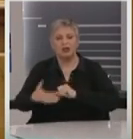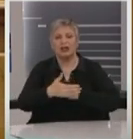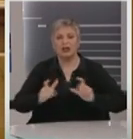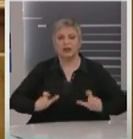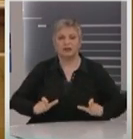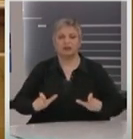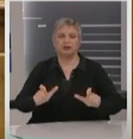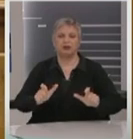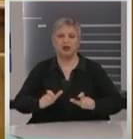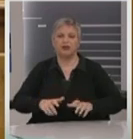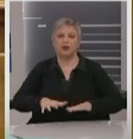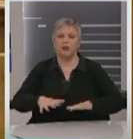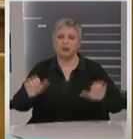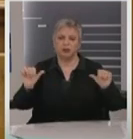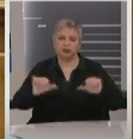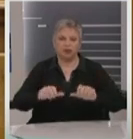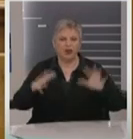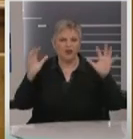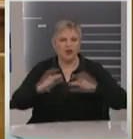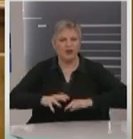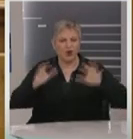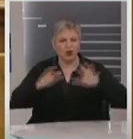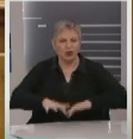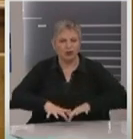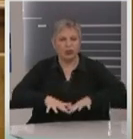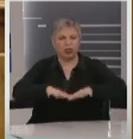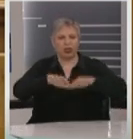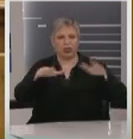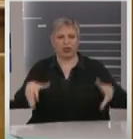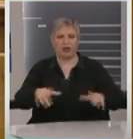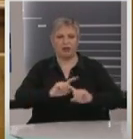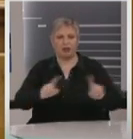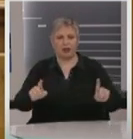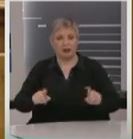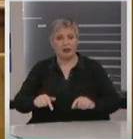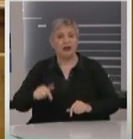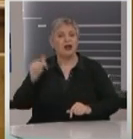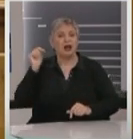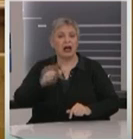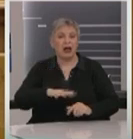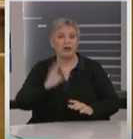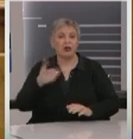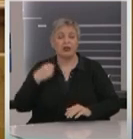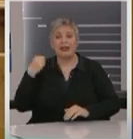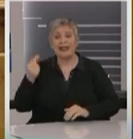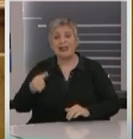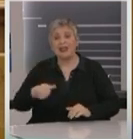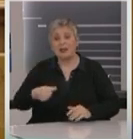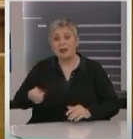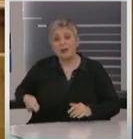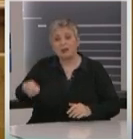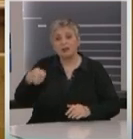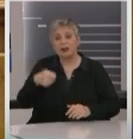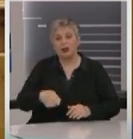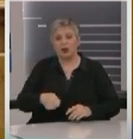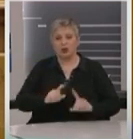προστασίας. Και γι' αυτό το πρόγραμμα δανεισμού δεν θα επιβαρυνθούν καθόλου οι Δήμοι.